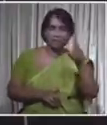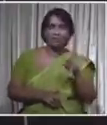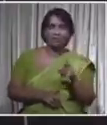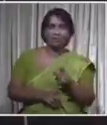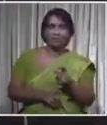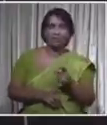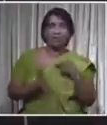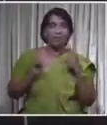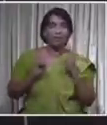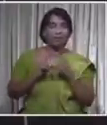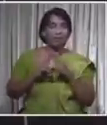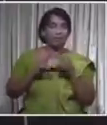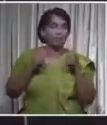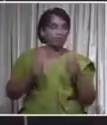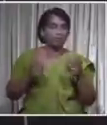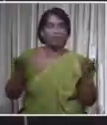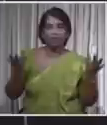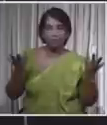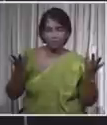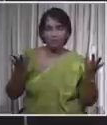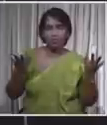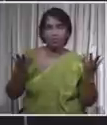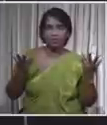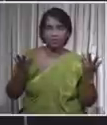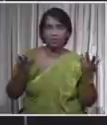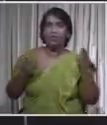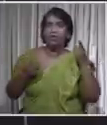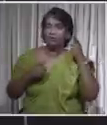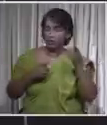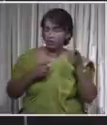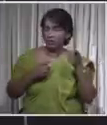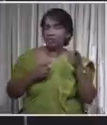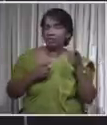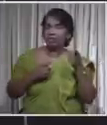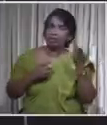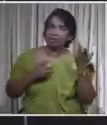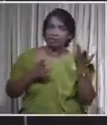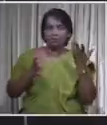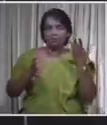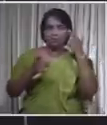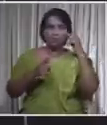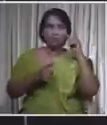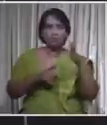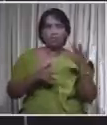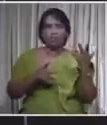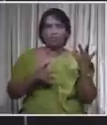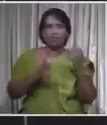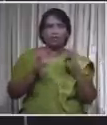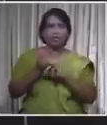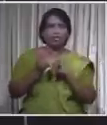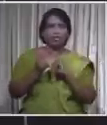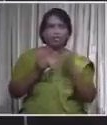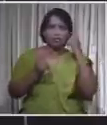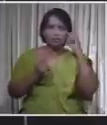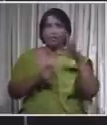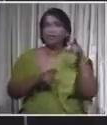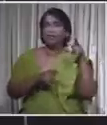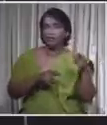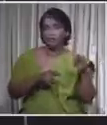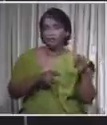හරියට වැසිකිලියක්වත් තිබුණ නැහැ ඒ එතුමාගේ මොකක් හරි එකක් දාලා මොකද්ද සතුසි මොකක් හරි එකක් දාලා ඒ